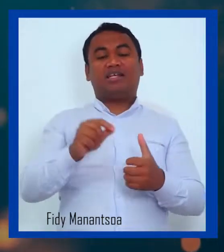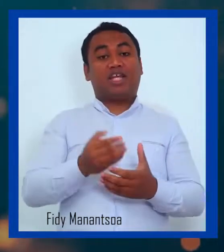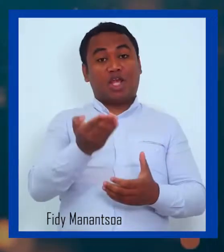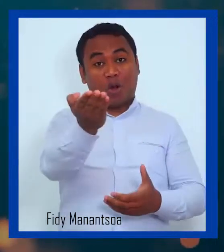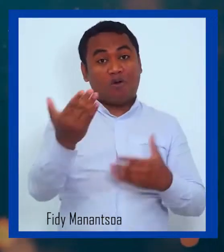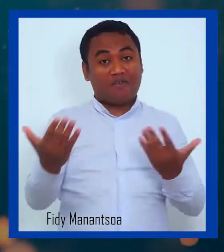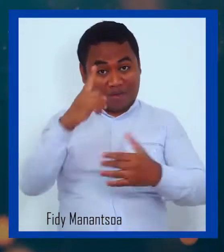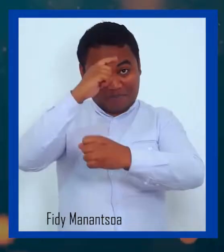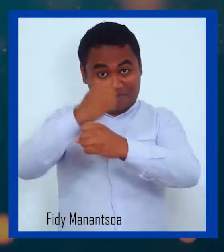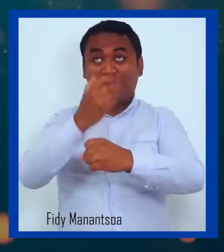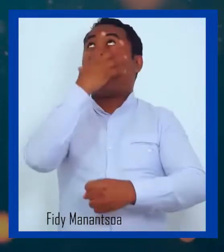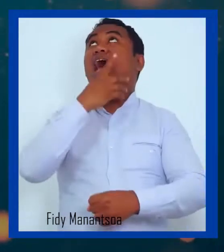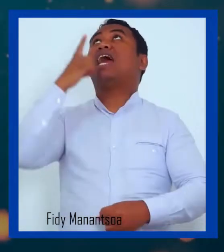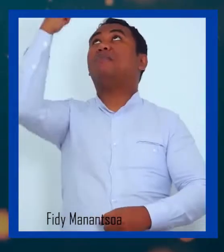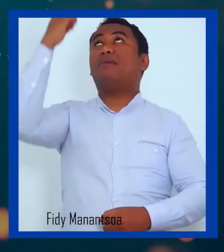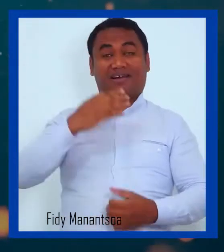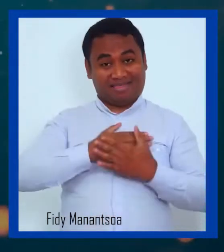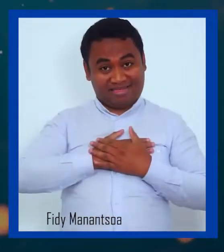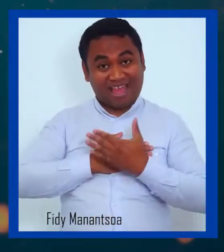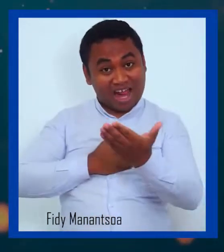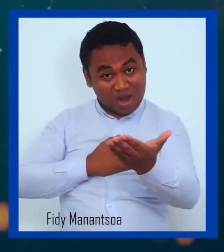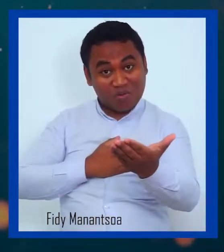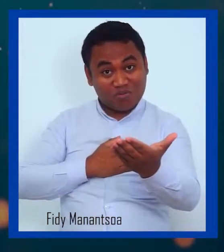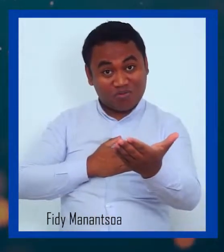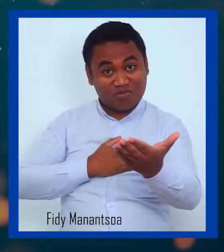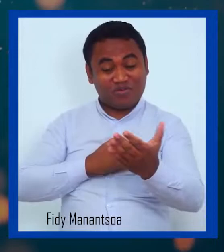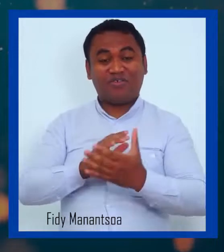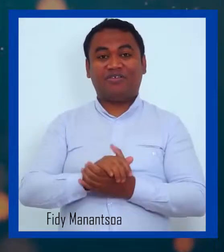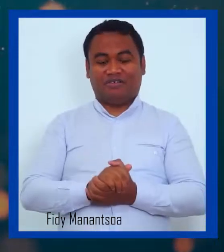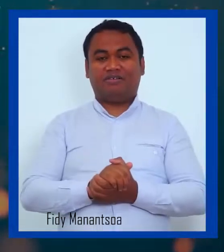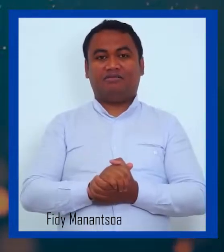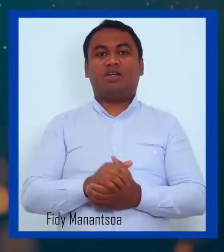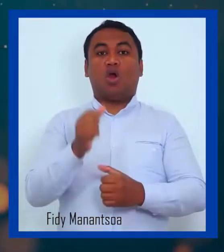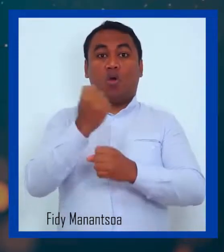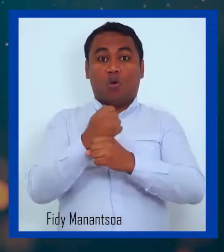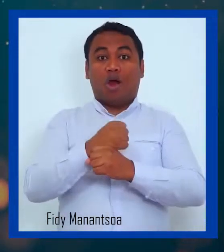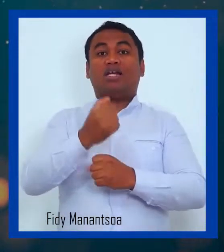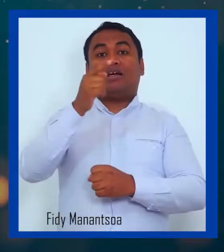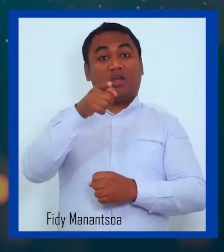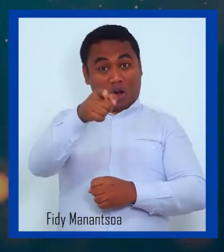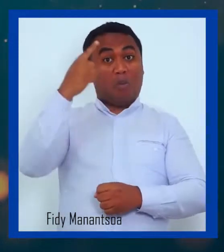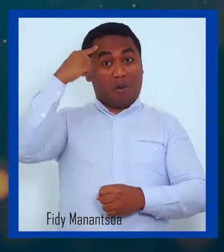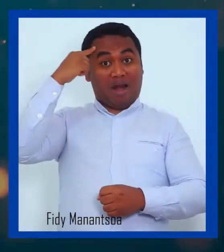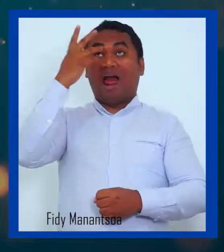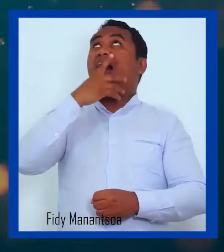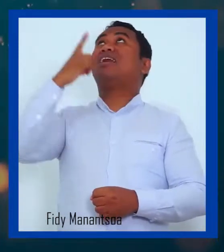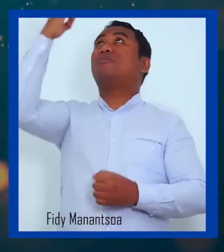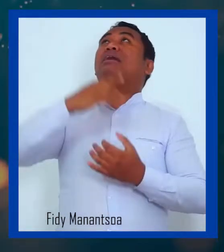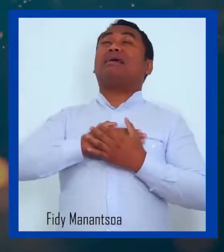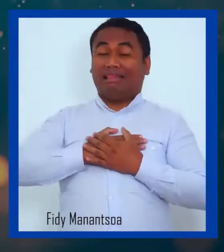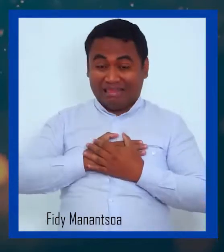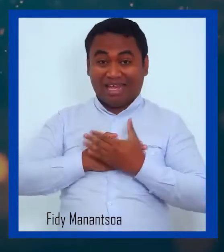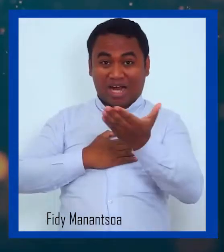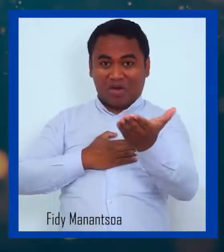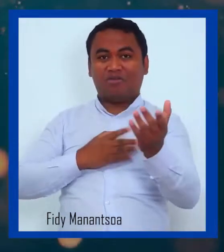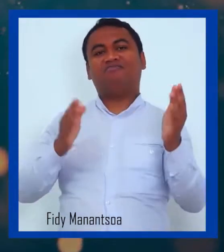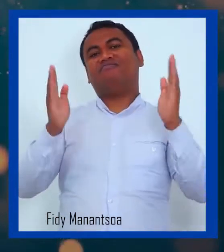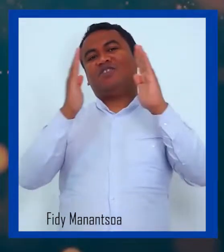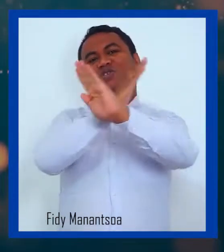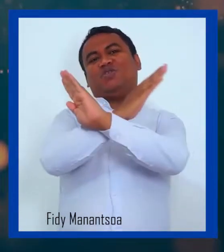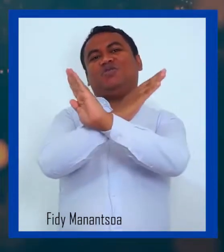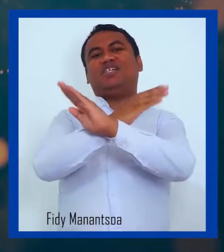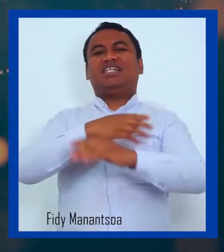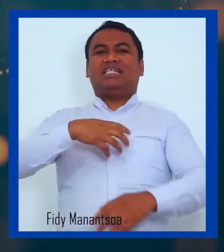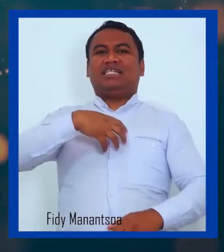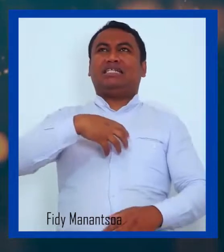fa tianao Andriamanitra. Satria raha tena resy lahatra ny amin'izany ianao dia tokony hiala ilay fanahiana fa ilay Andriamanitra izay tianao io raha resy lahatra